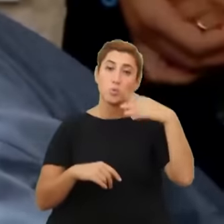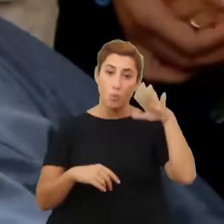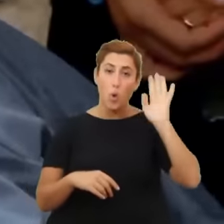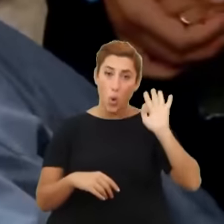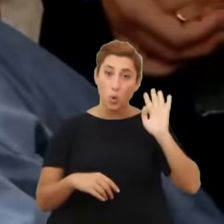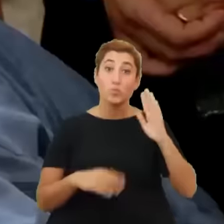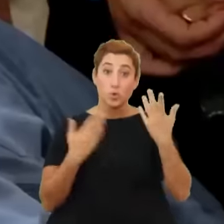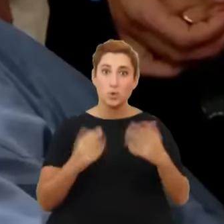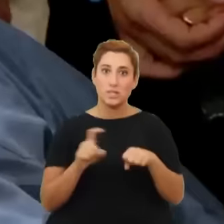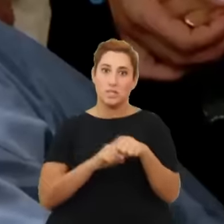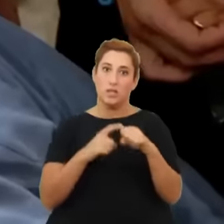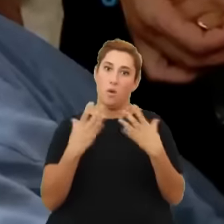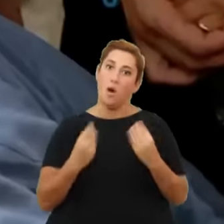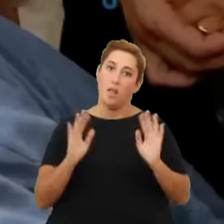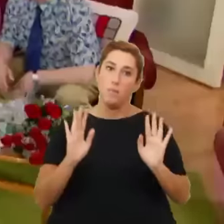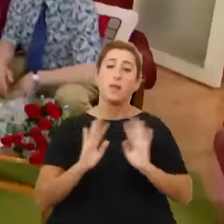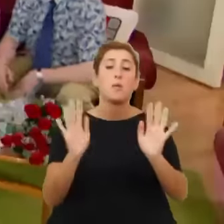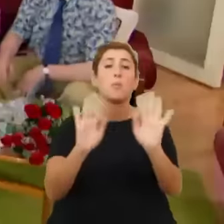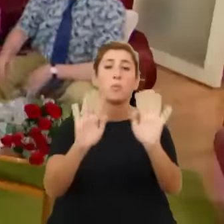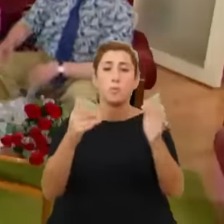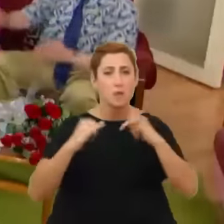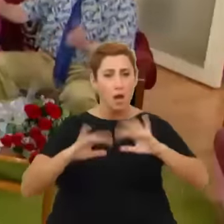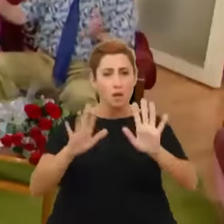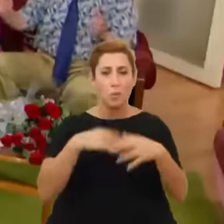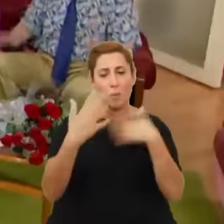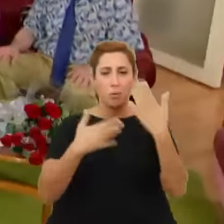Düşünmüyorum. Çünkü sinirlenirim adam